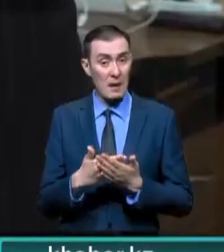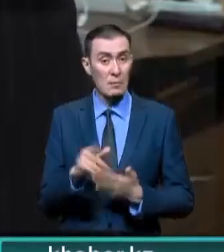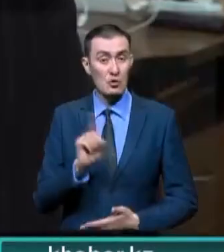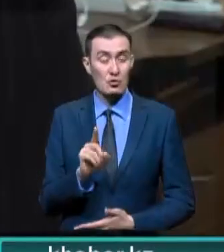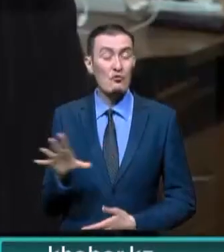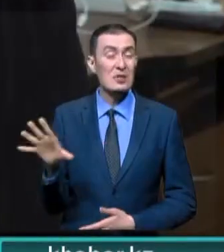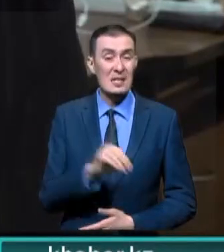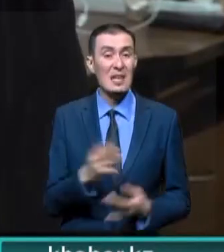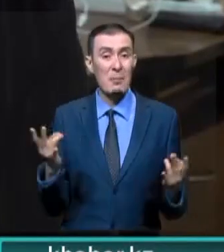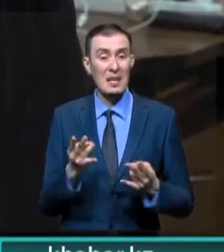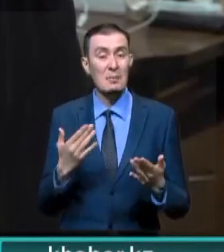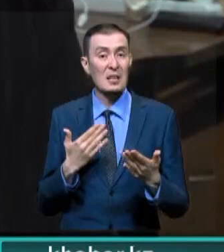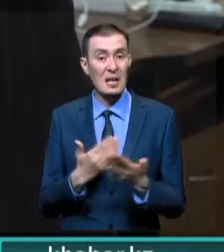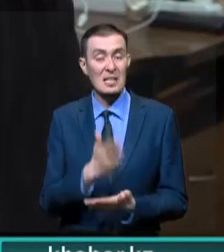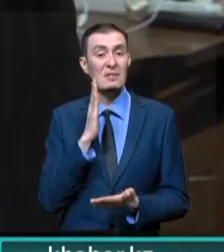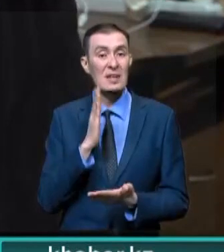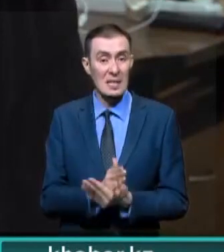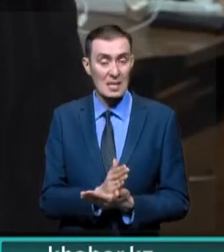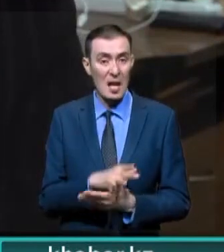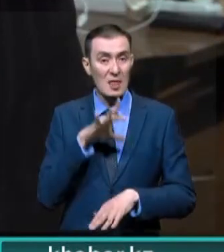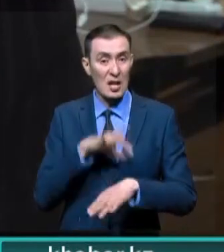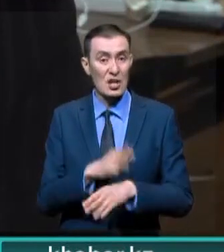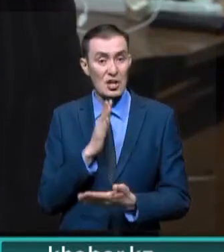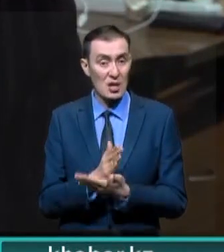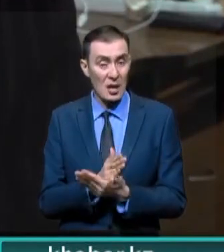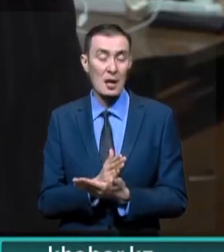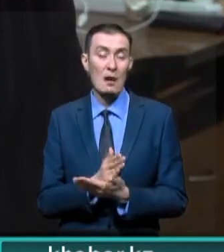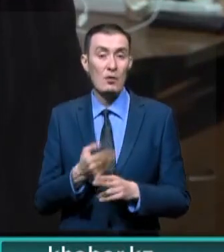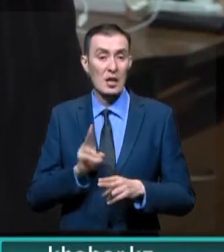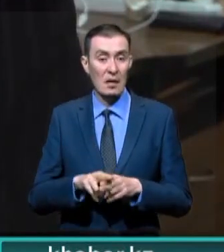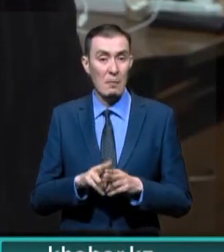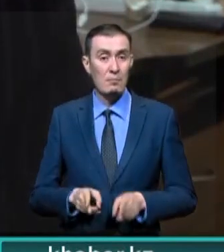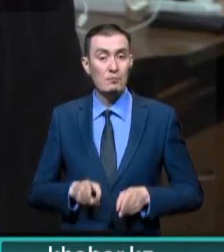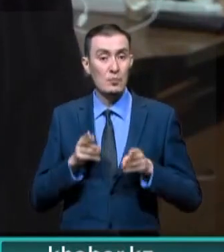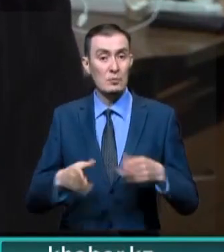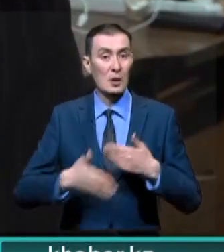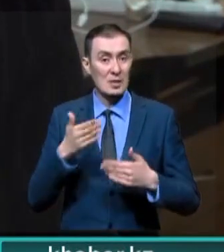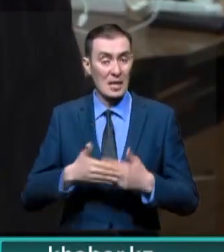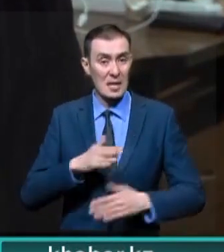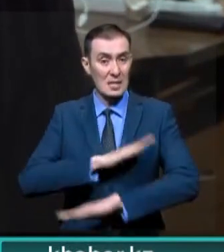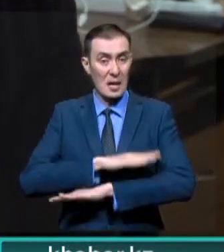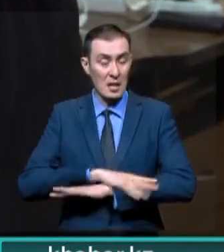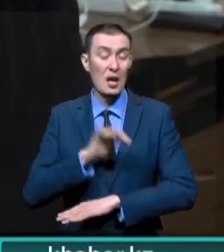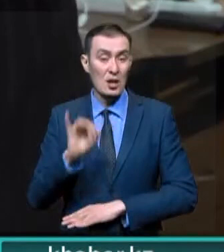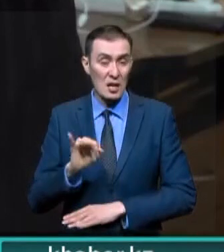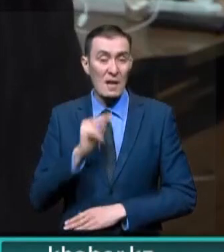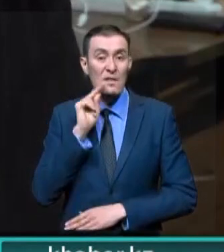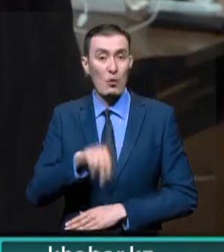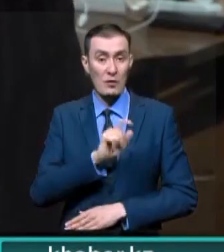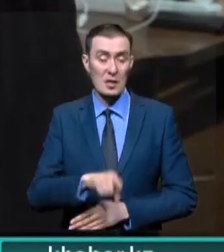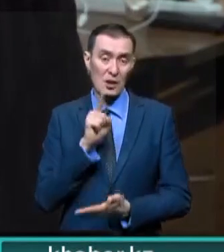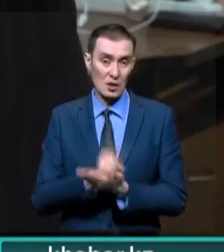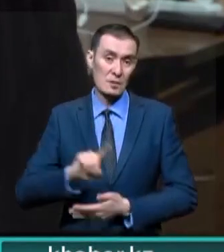все необходимые доказательства собраны. Именно наличие состава данного уголовно наказуемого деяния, и виновные лица